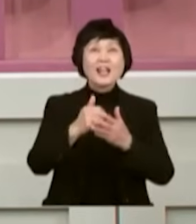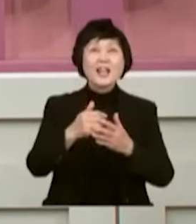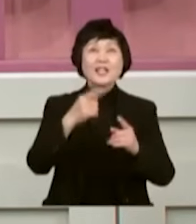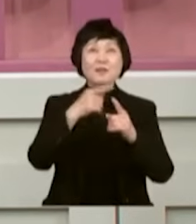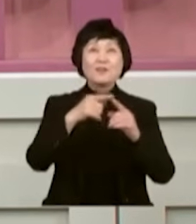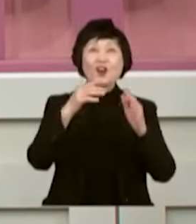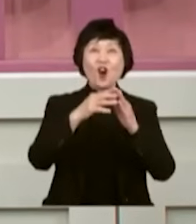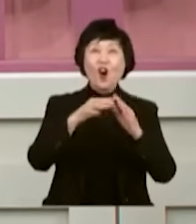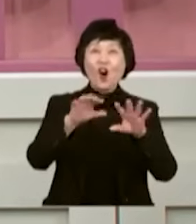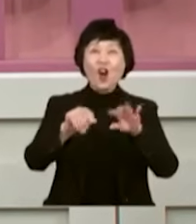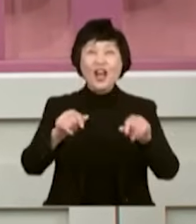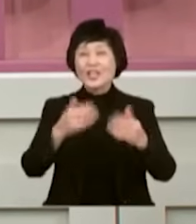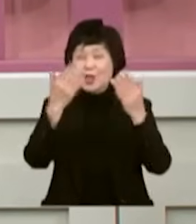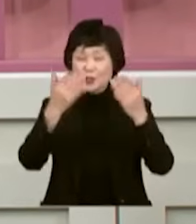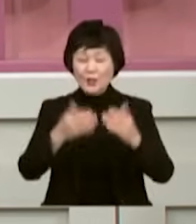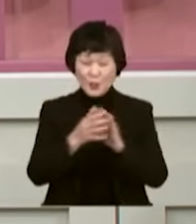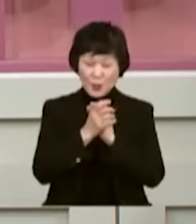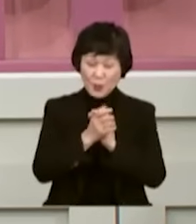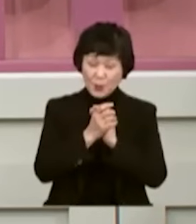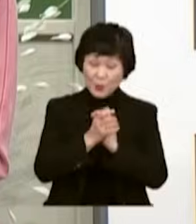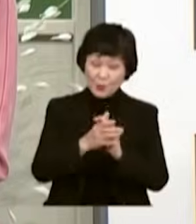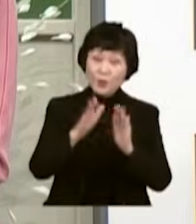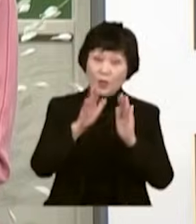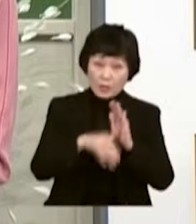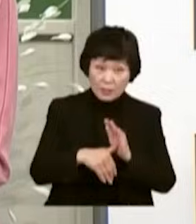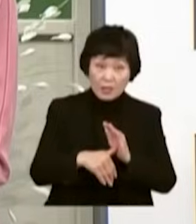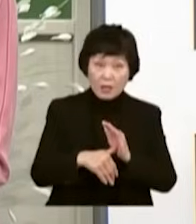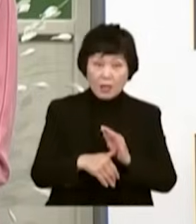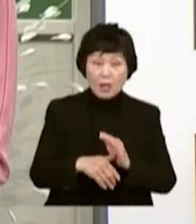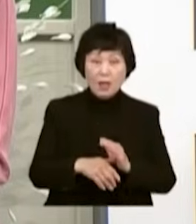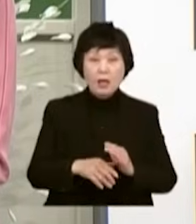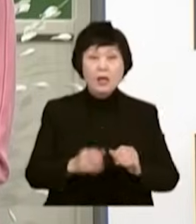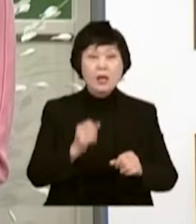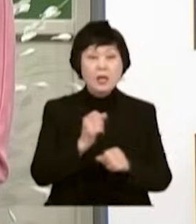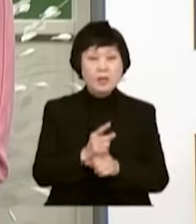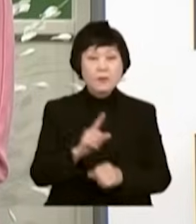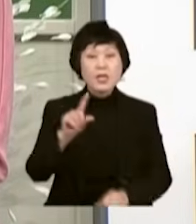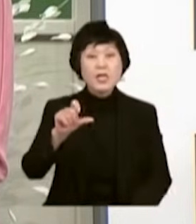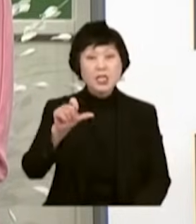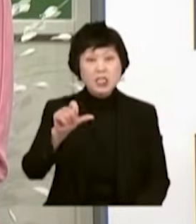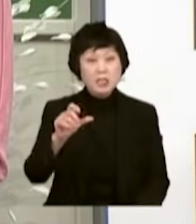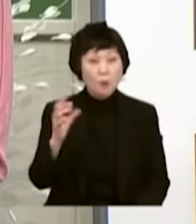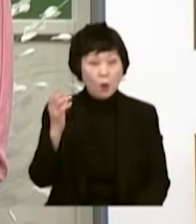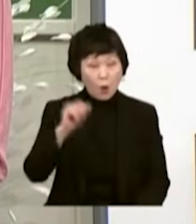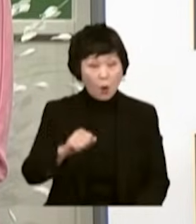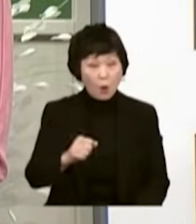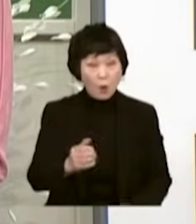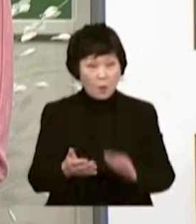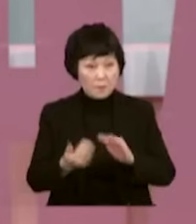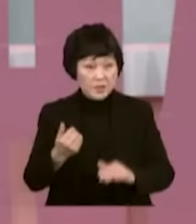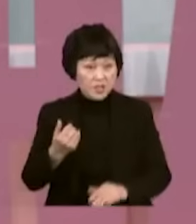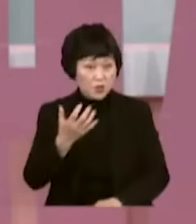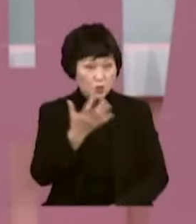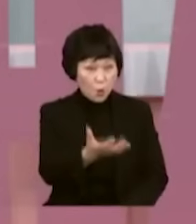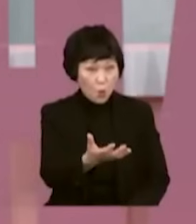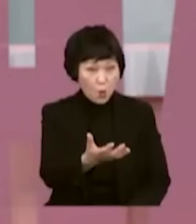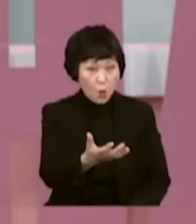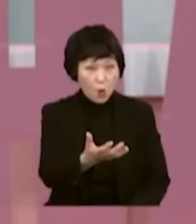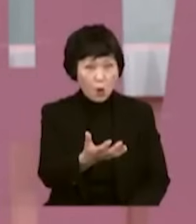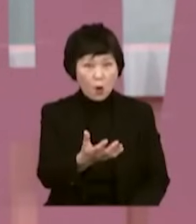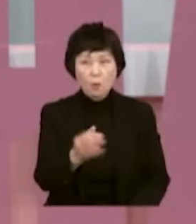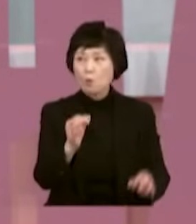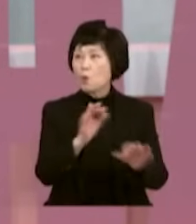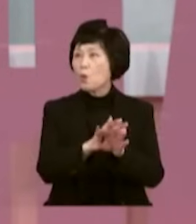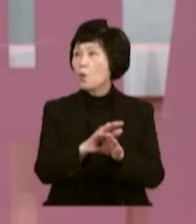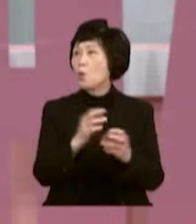이제 없어지는 겁니다. 그렇죠, 없어지죠. 못 받는 돈이거든요. 그래서 내가 교회 재정이 얼마이냐 하니까 15억 돈을 주고